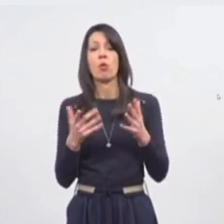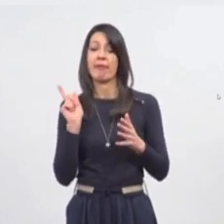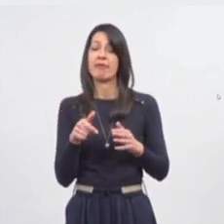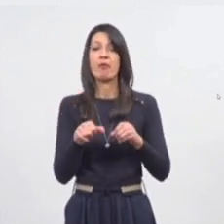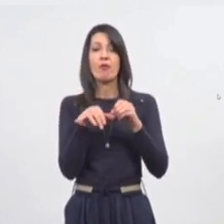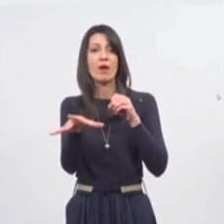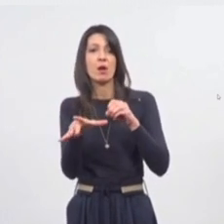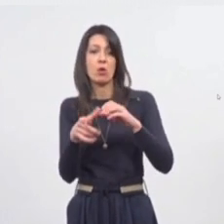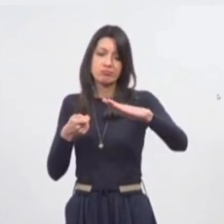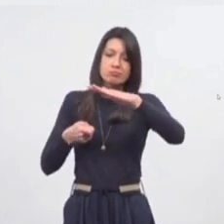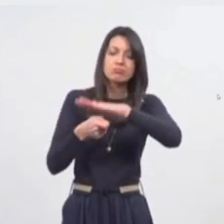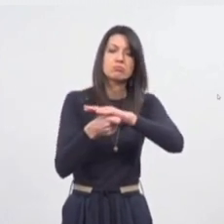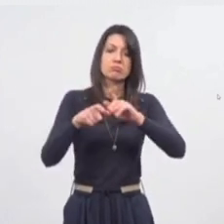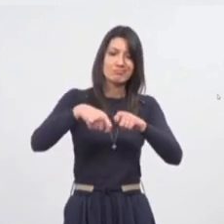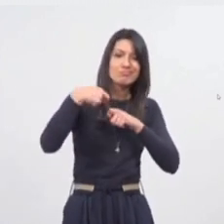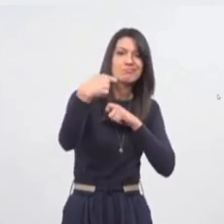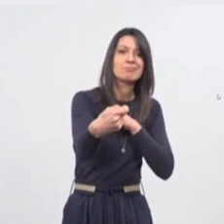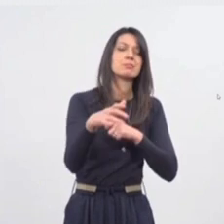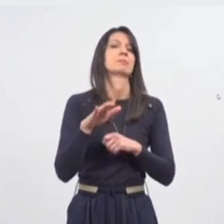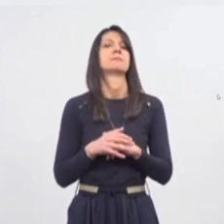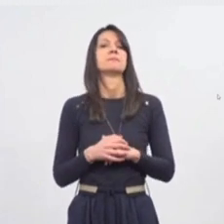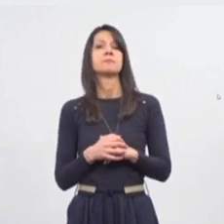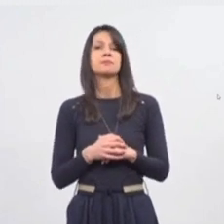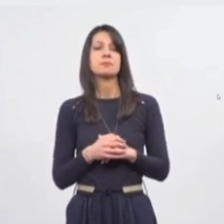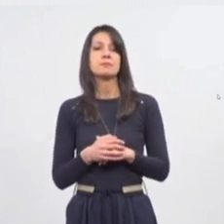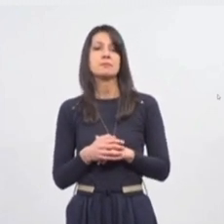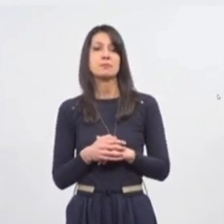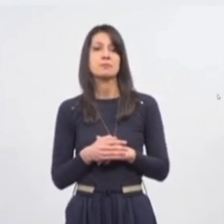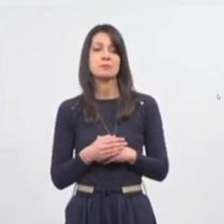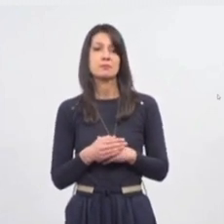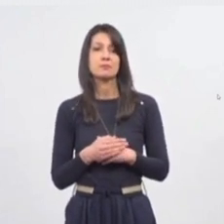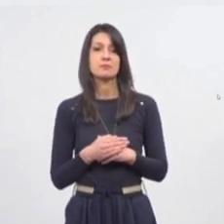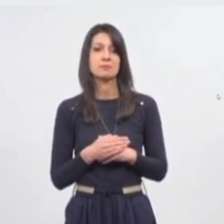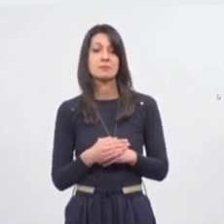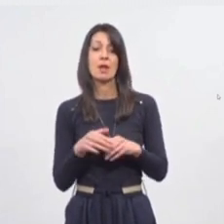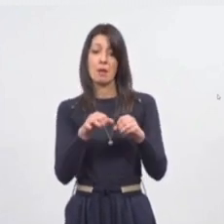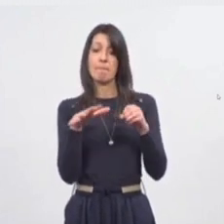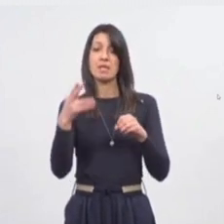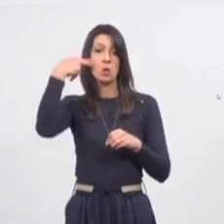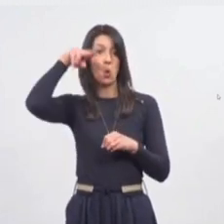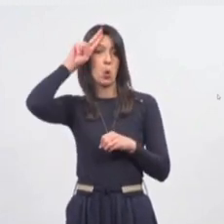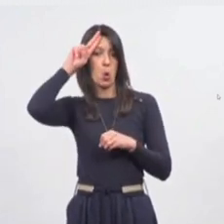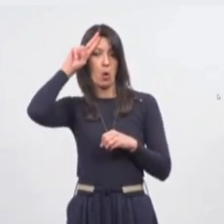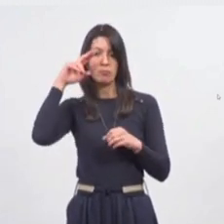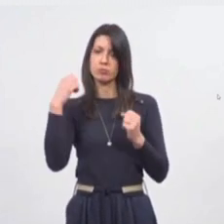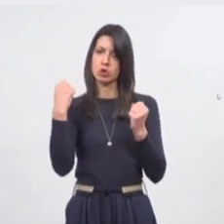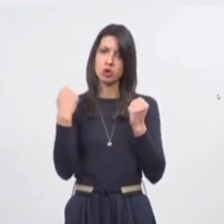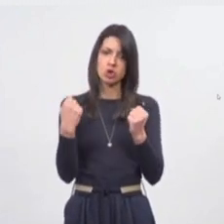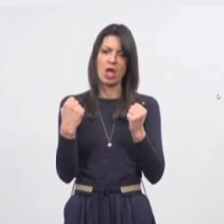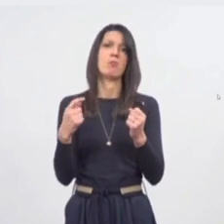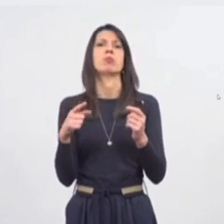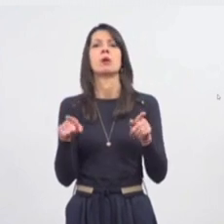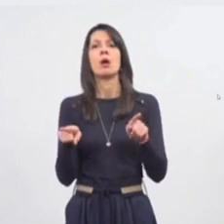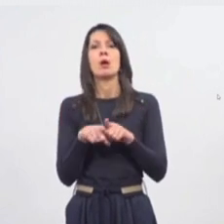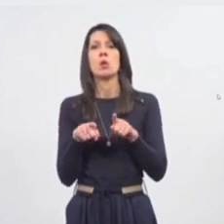pérenne des médias. La bonne santé des médias européens et leur viabilité économique sont en effet le